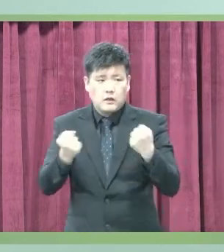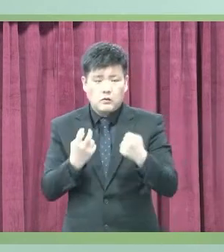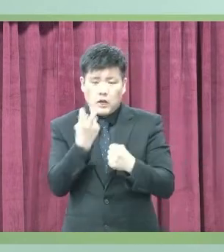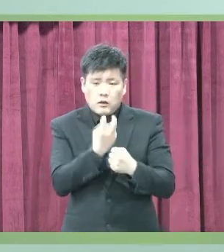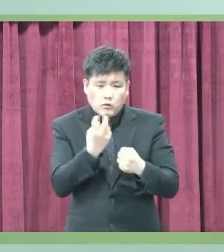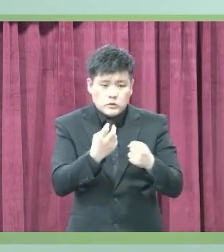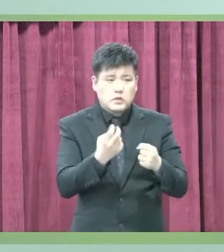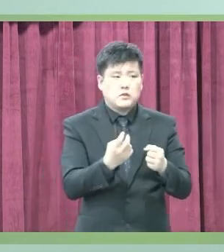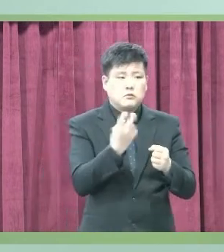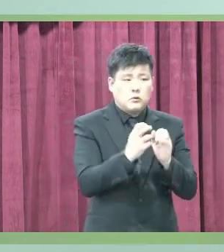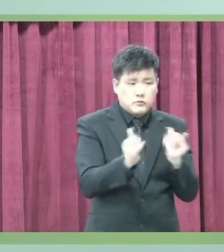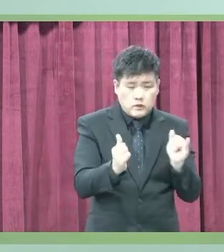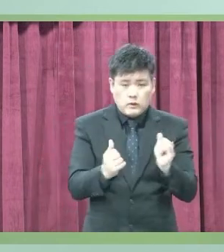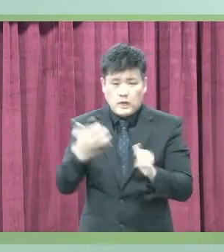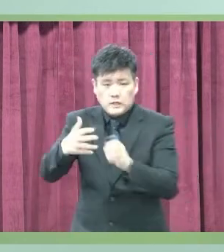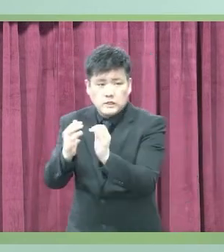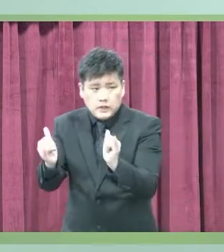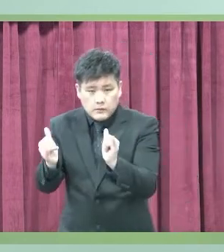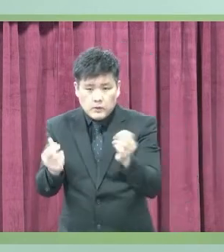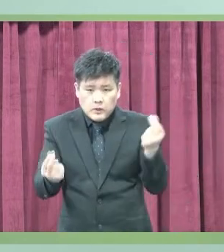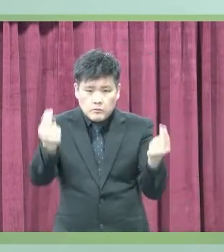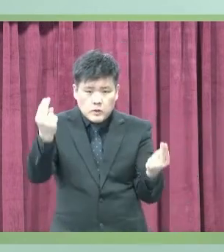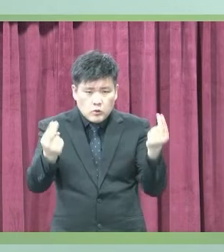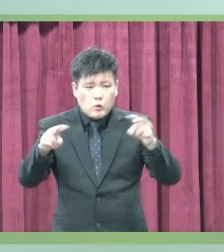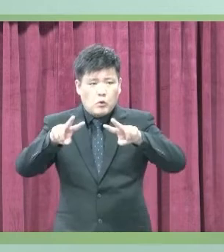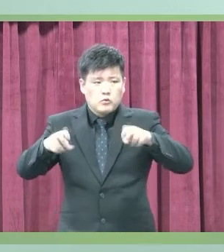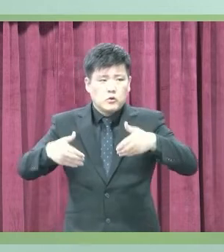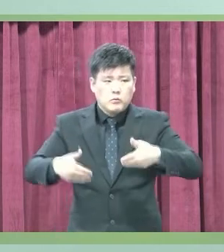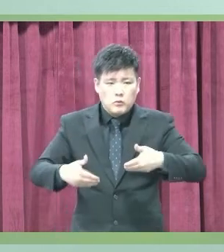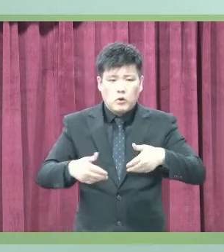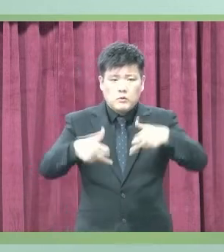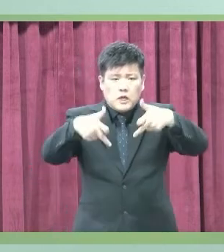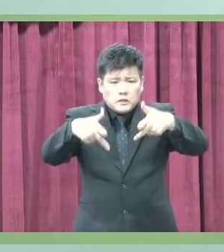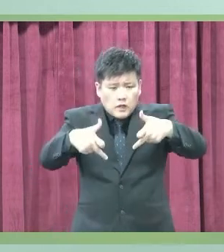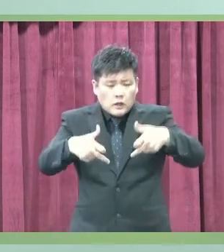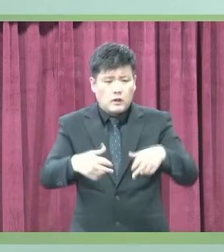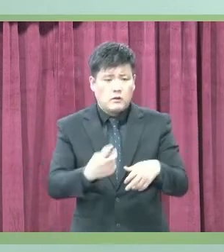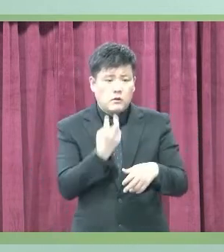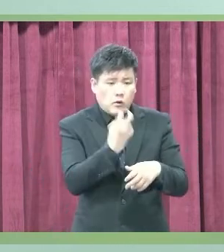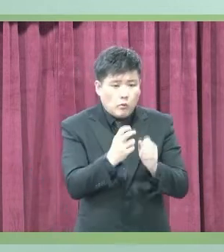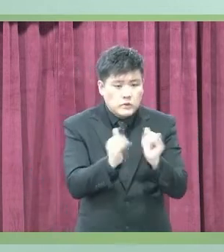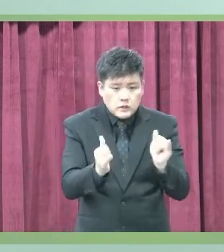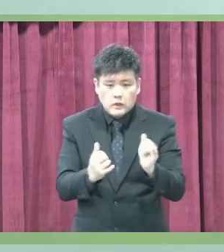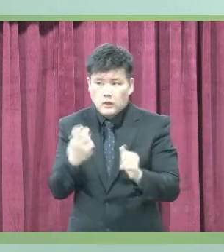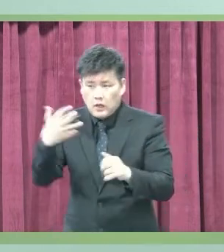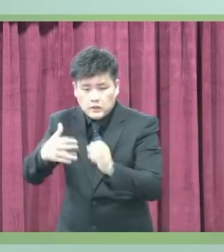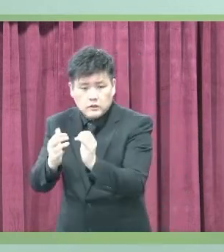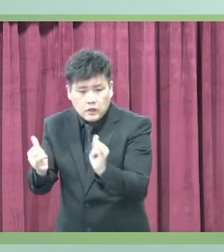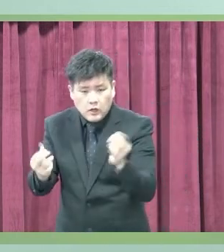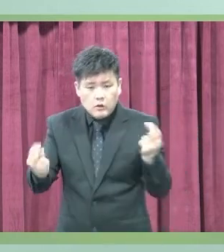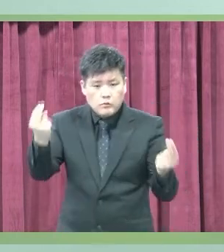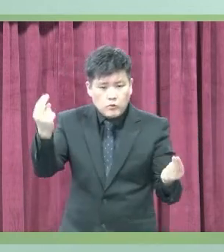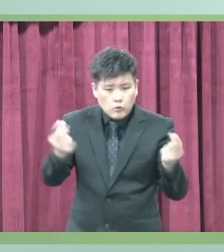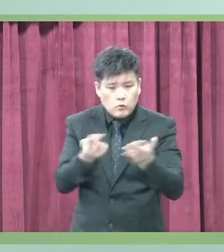수검자와 미수검자의 특성 비교 분석이 필요합니다. 장애인 검진 미수검자와 관련하여 입원 및 외래 현황